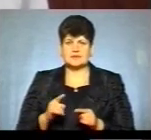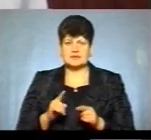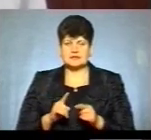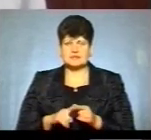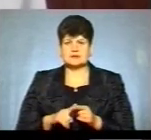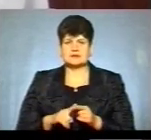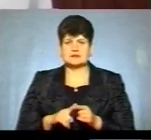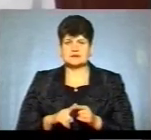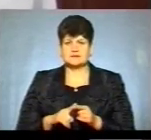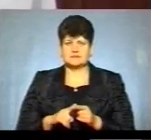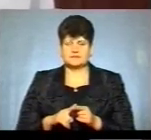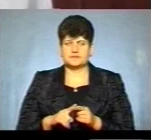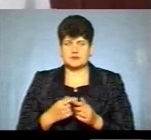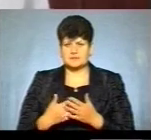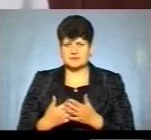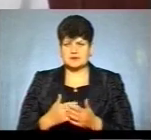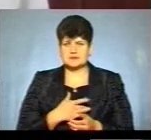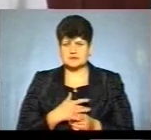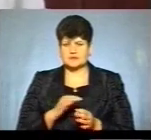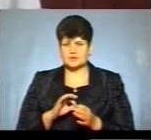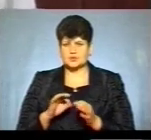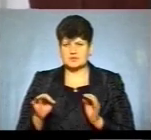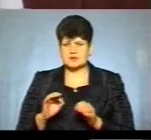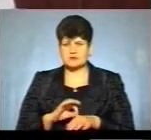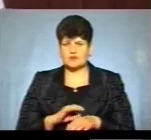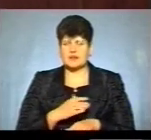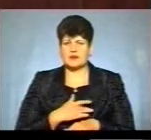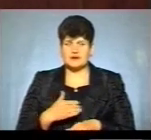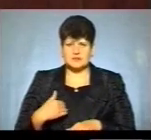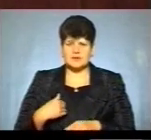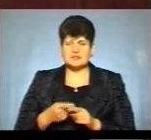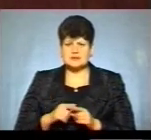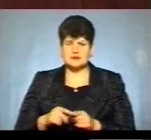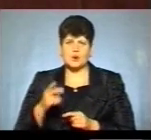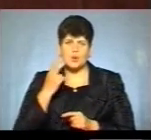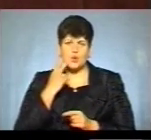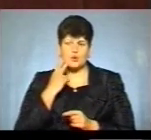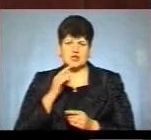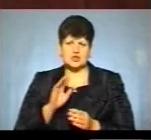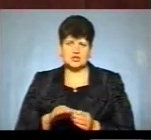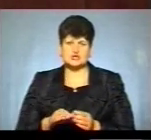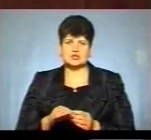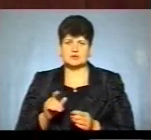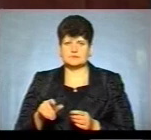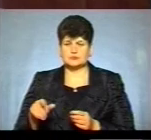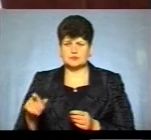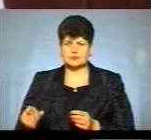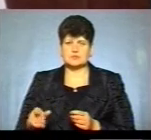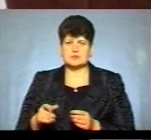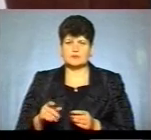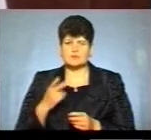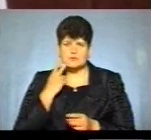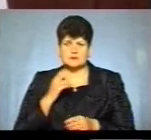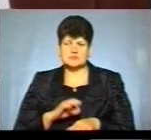Цереброваскулярна патологія, ну і, скажімо, серцево-судинні захворювання, легеневі. Це хронічні пацієнти з хронічними